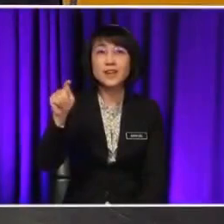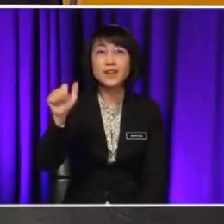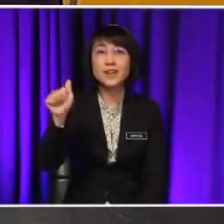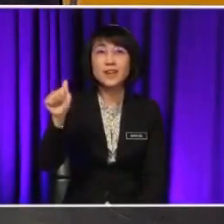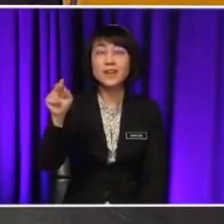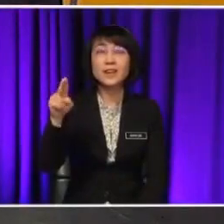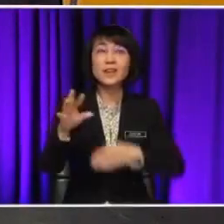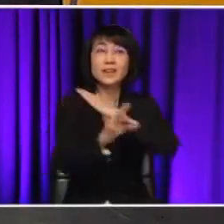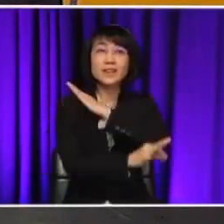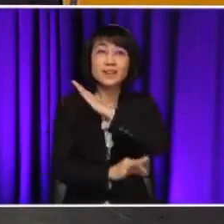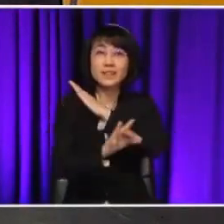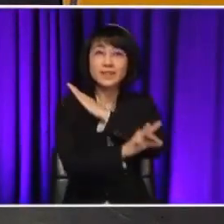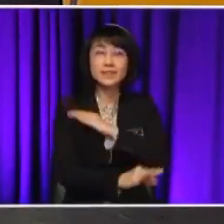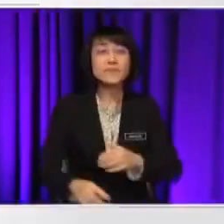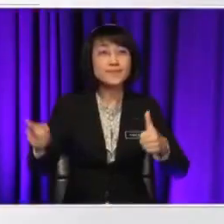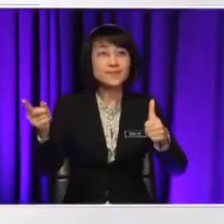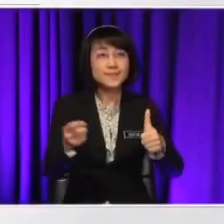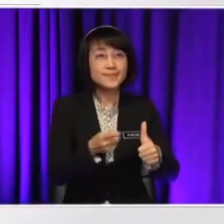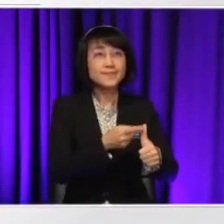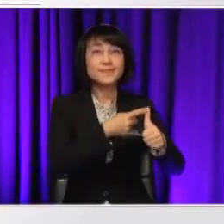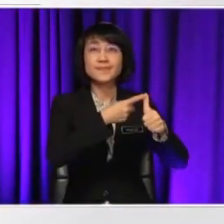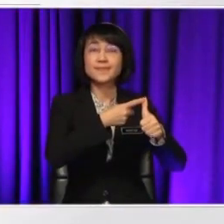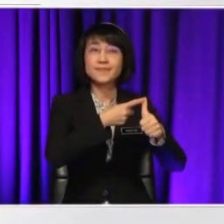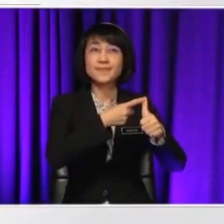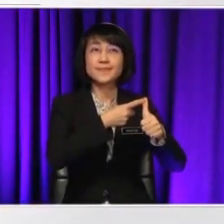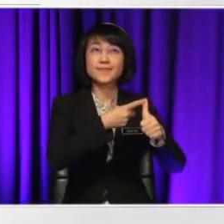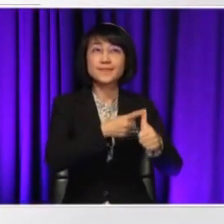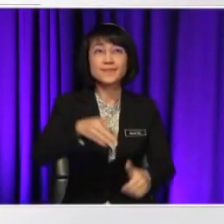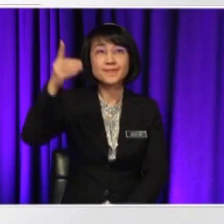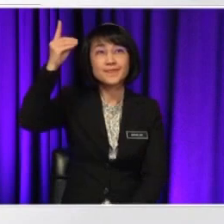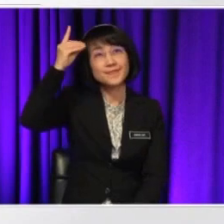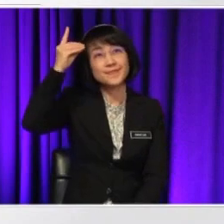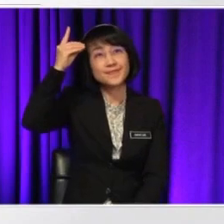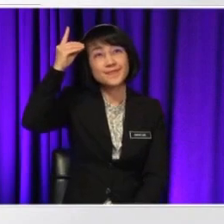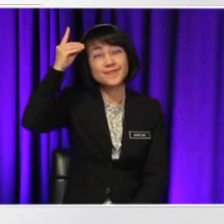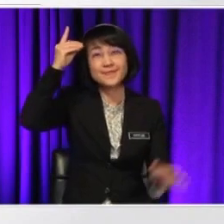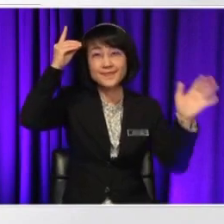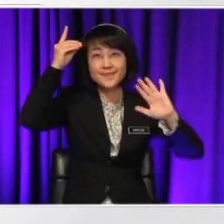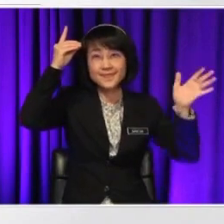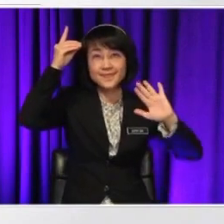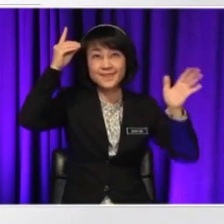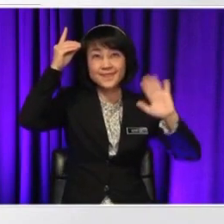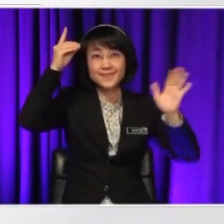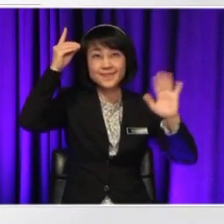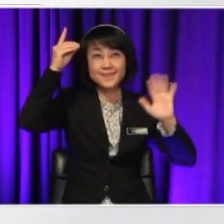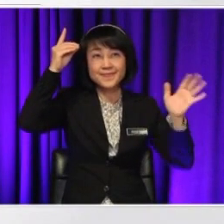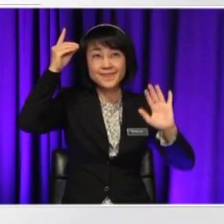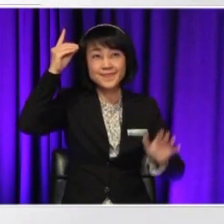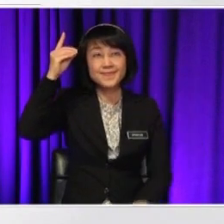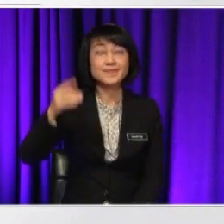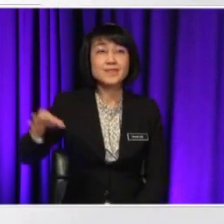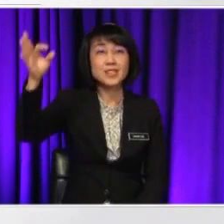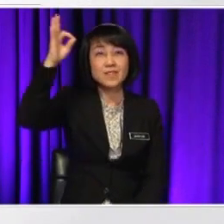saya ni cikgu. Okey, yang pertama Danish. Hai Danish. Okey, yang bawah Danish tu